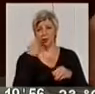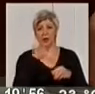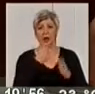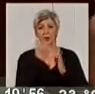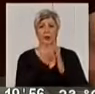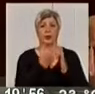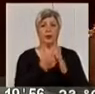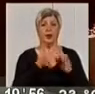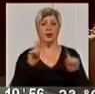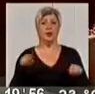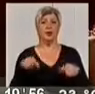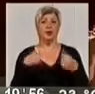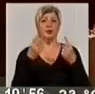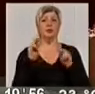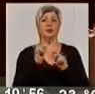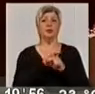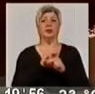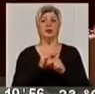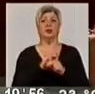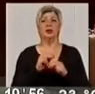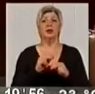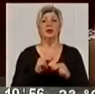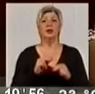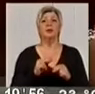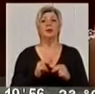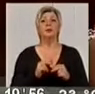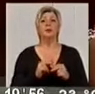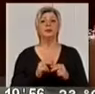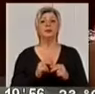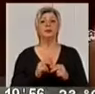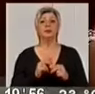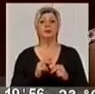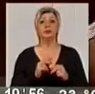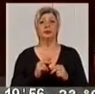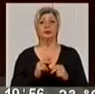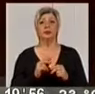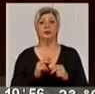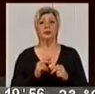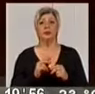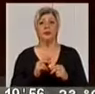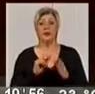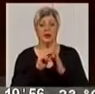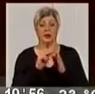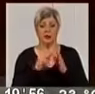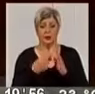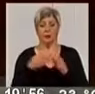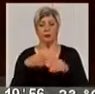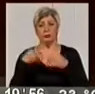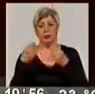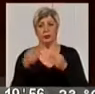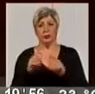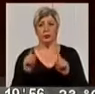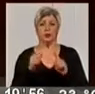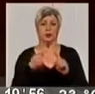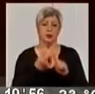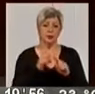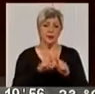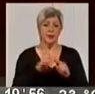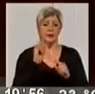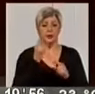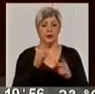звана ІПР дитини, коли МСЕК видає таку довідку про те, що дитині потребує це, і